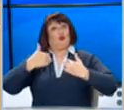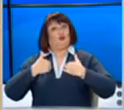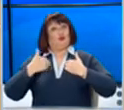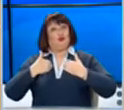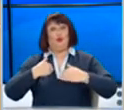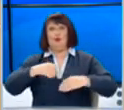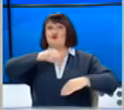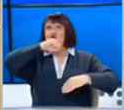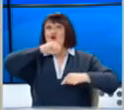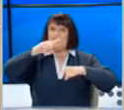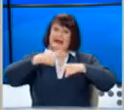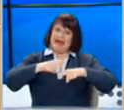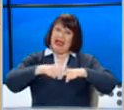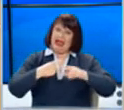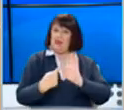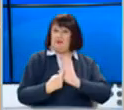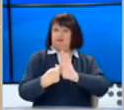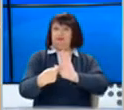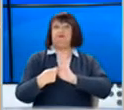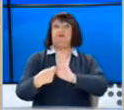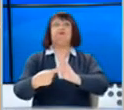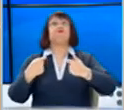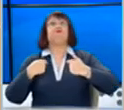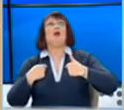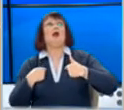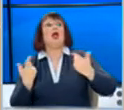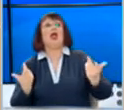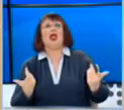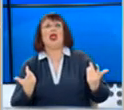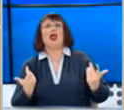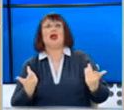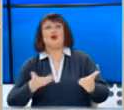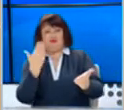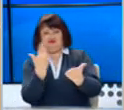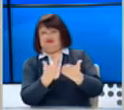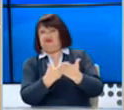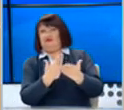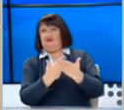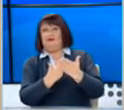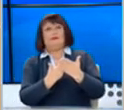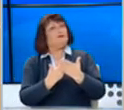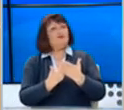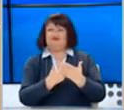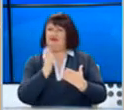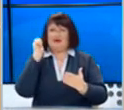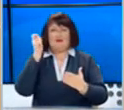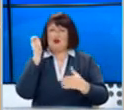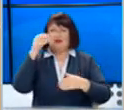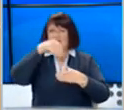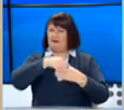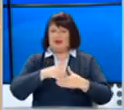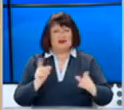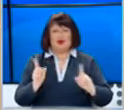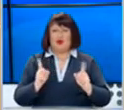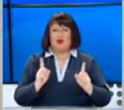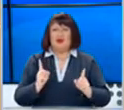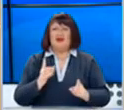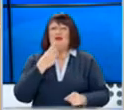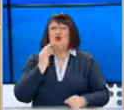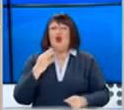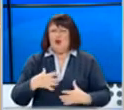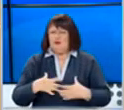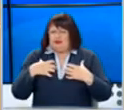προβάλλω έτσι τον πατριωτισμό μου ως, θα έλεγα, διαπιστευτήριο στον πολιτικό μου λόγο. Και δεν ξέρω γιατί